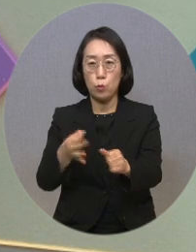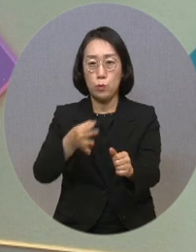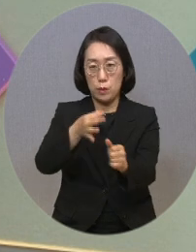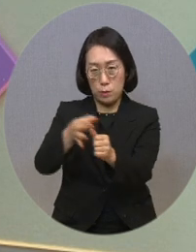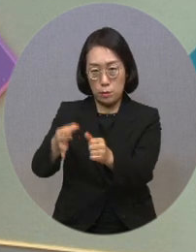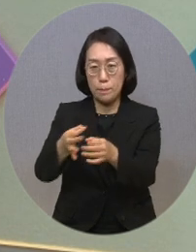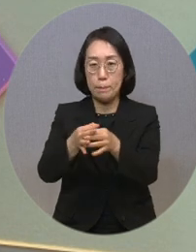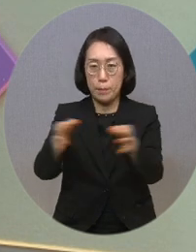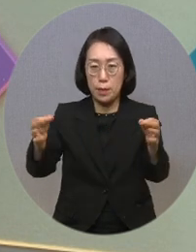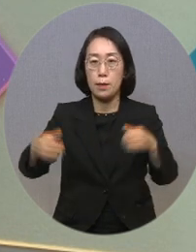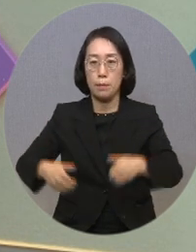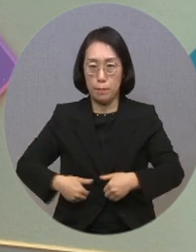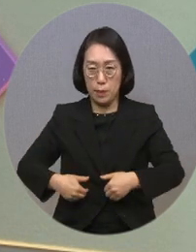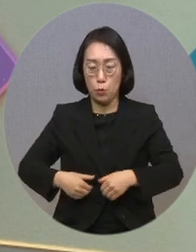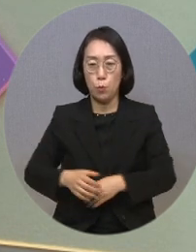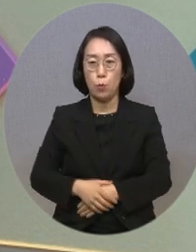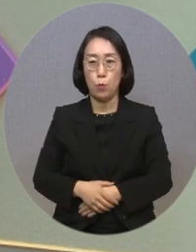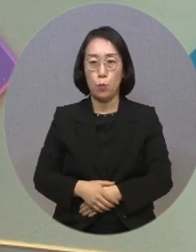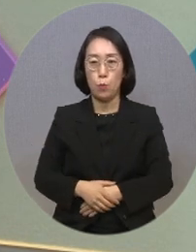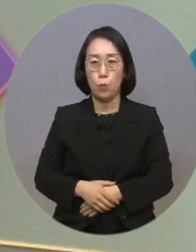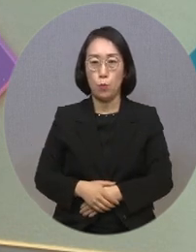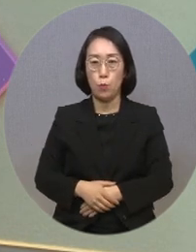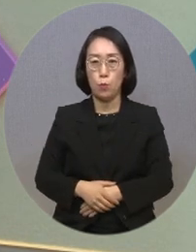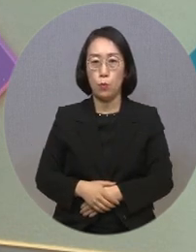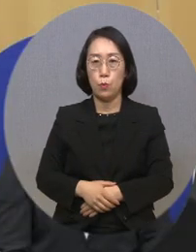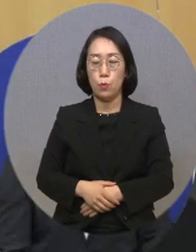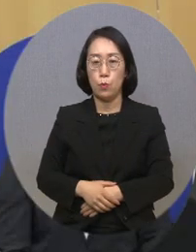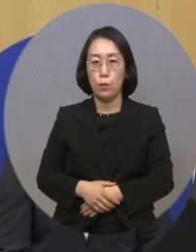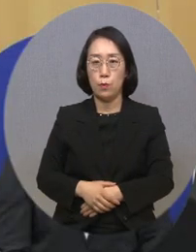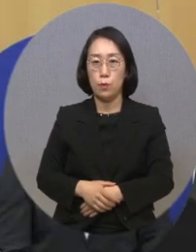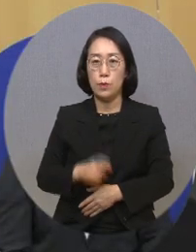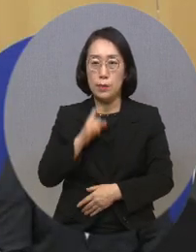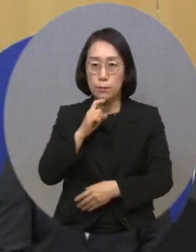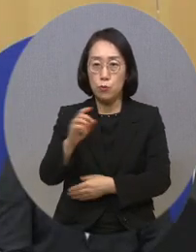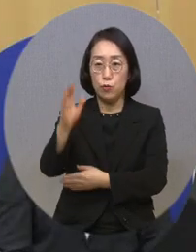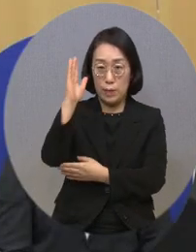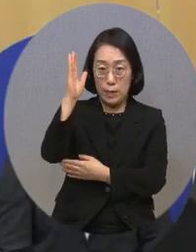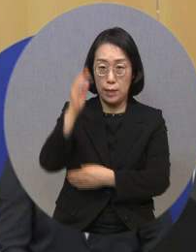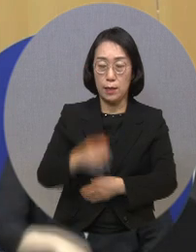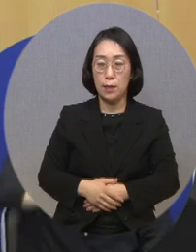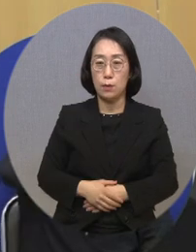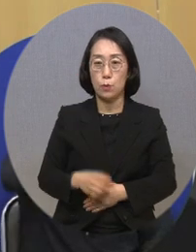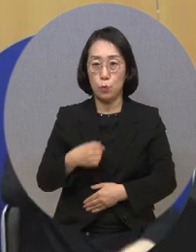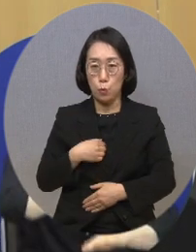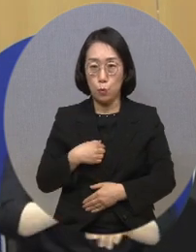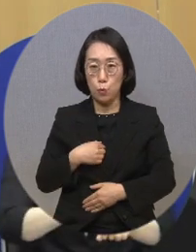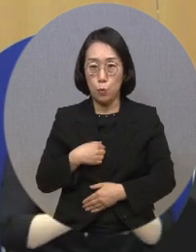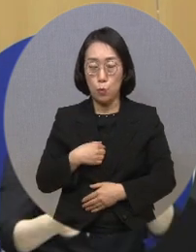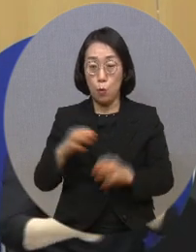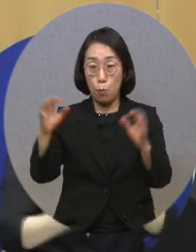그렇게 시정질문이라든지 또 10분 발언, 또 제가 대회사를 통해서